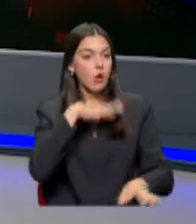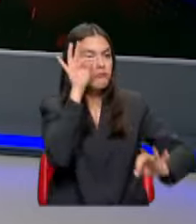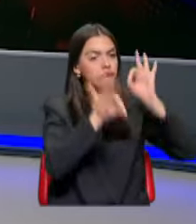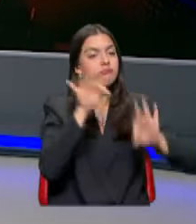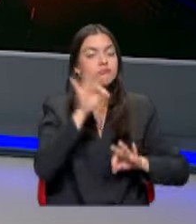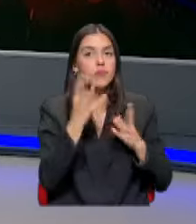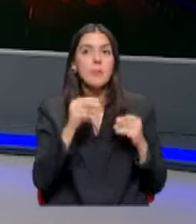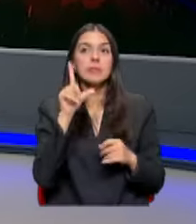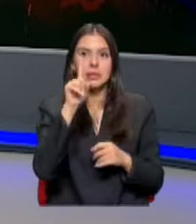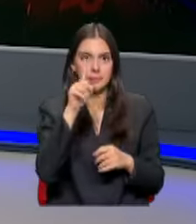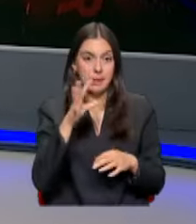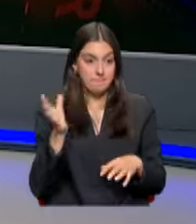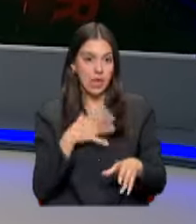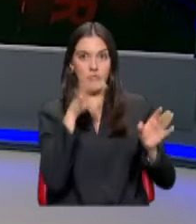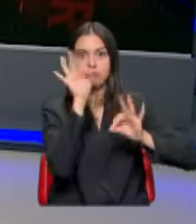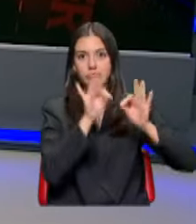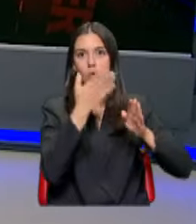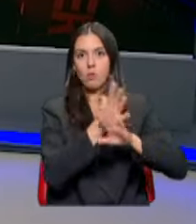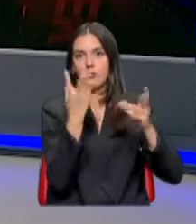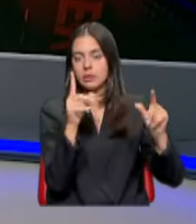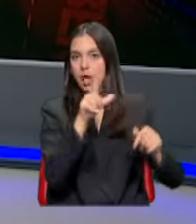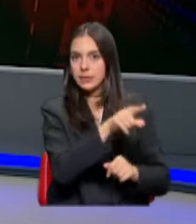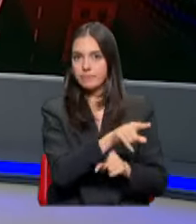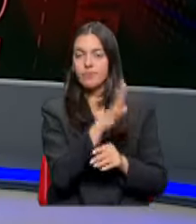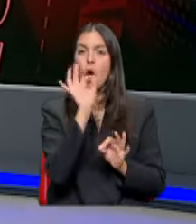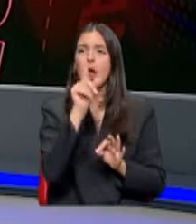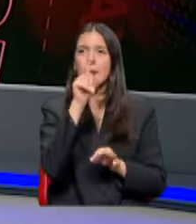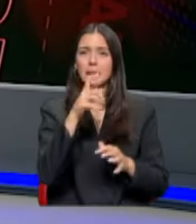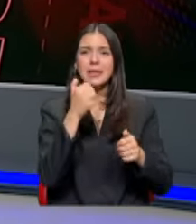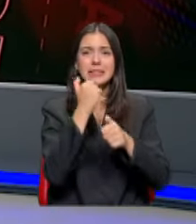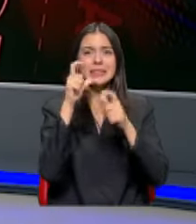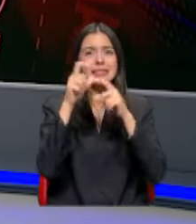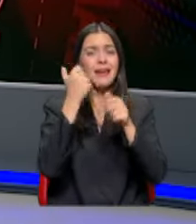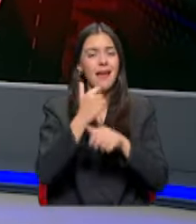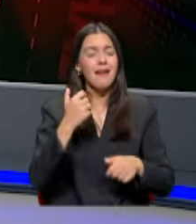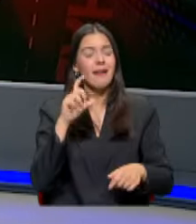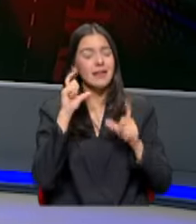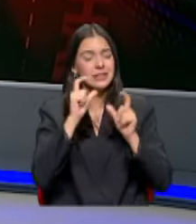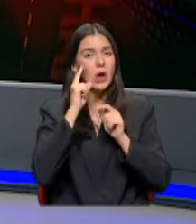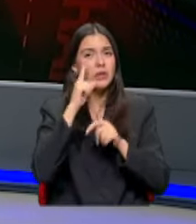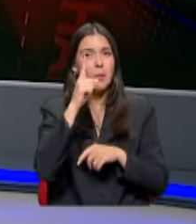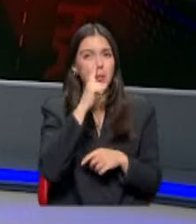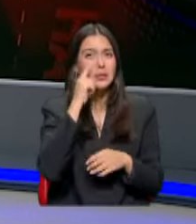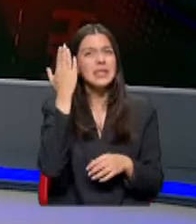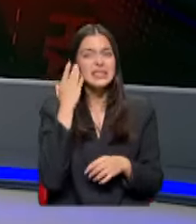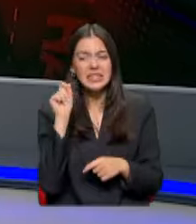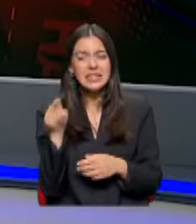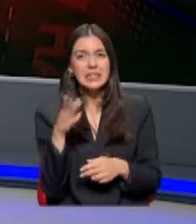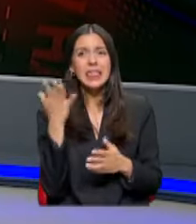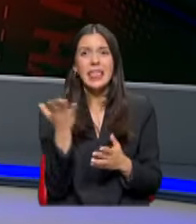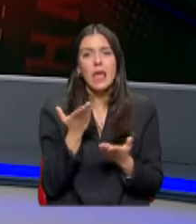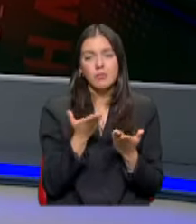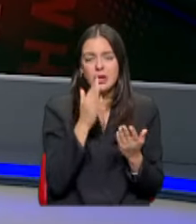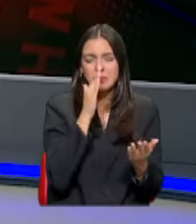bir kurumdur aynı zamanda. Patronu denetler. Şimdi öyle bir sosyal güvenlik kurumu il müdürü izleyeceksiniz ki yani ne